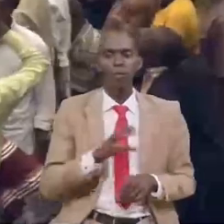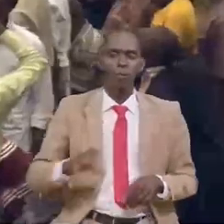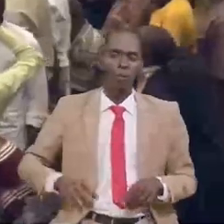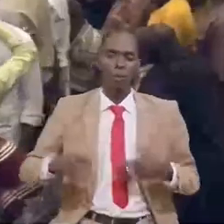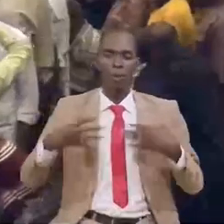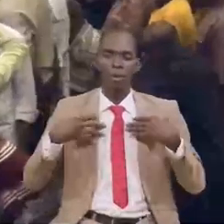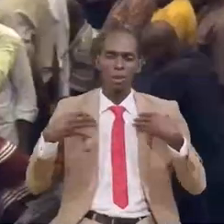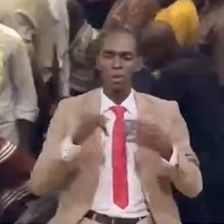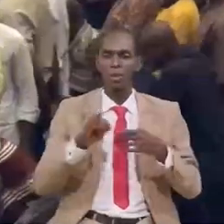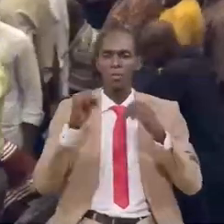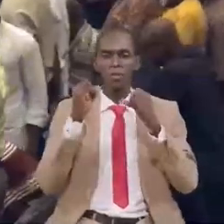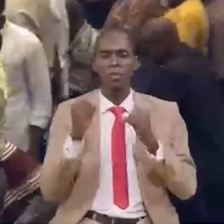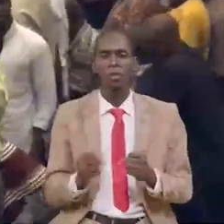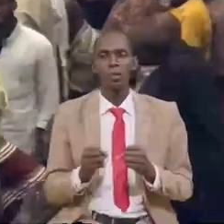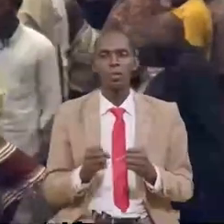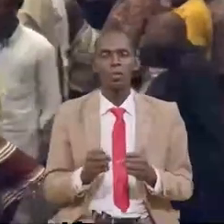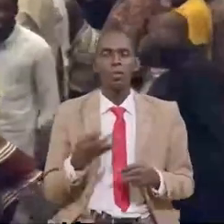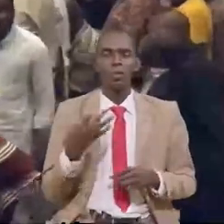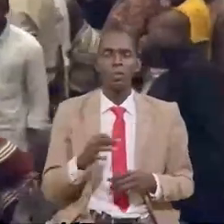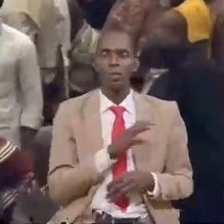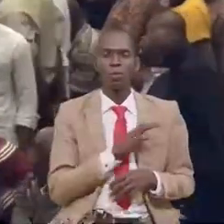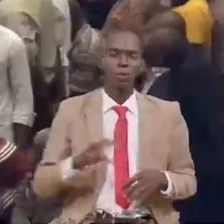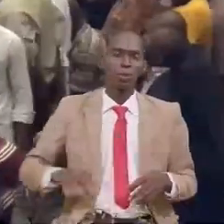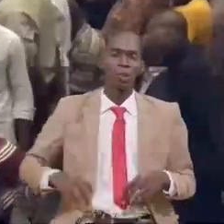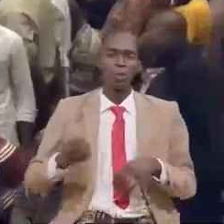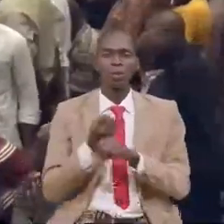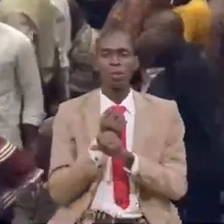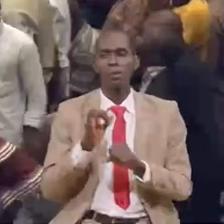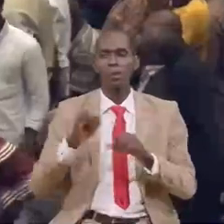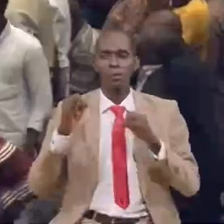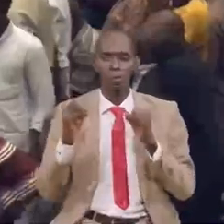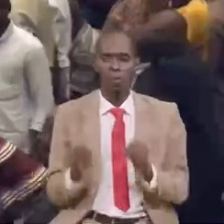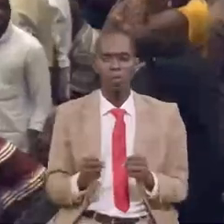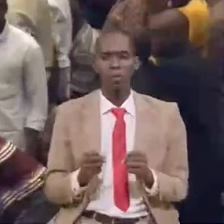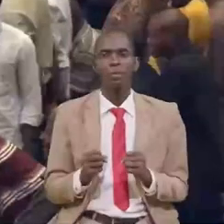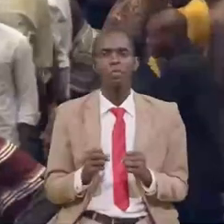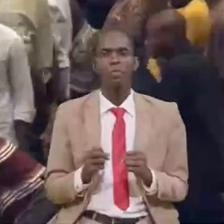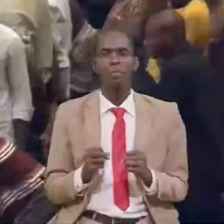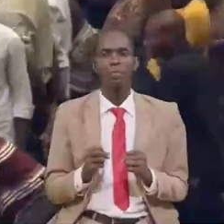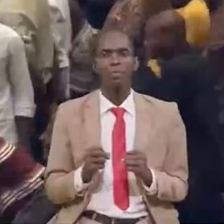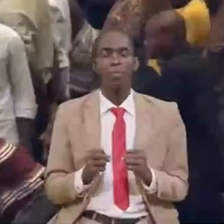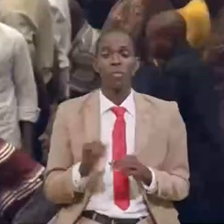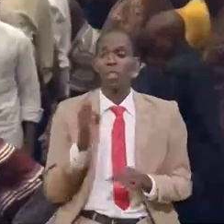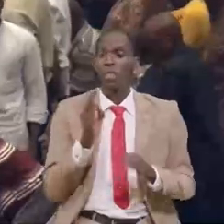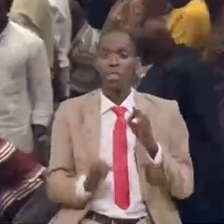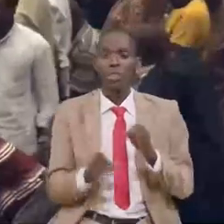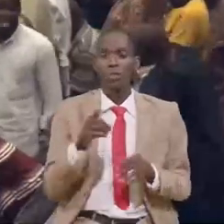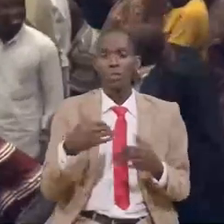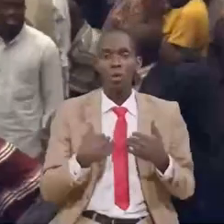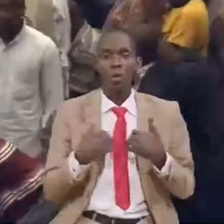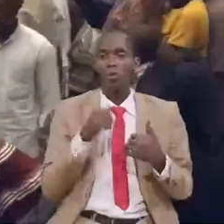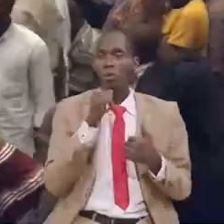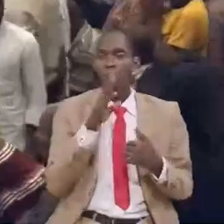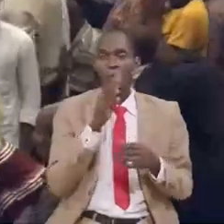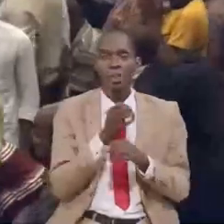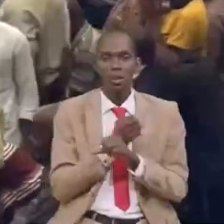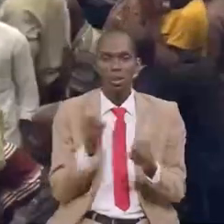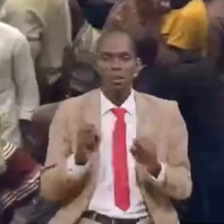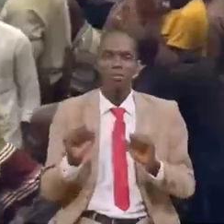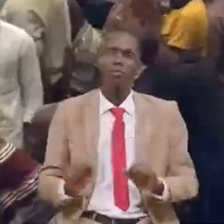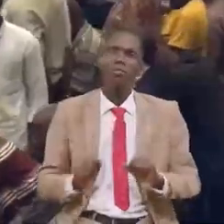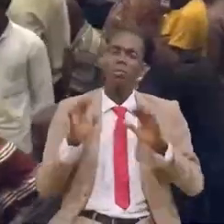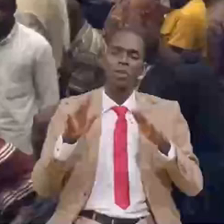bénéficié de la puissance de guérison de Christ, de la puissance salvatrice de Christ. Si vous n'êtes pas sauvé, donnez